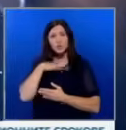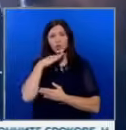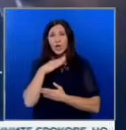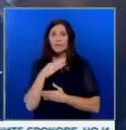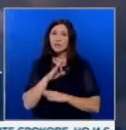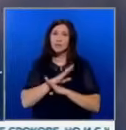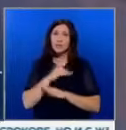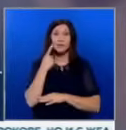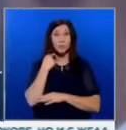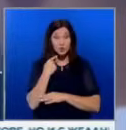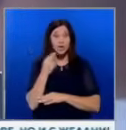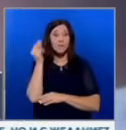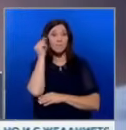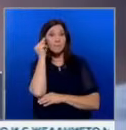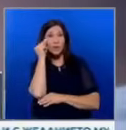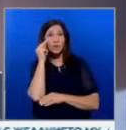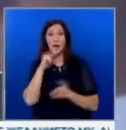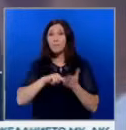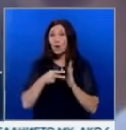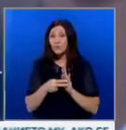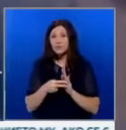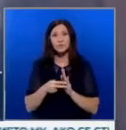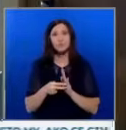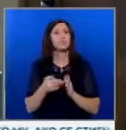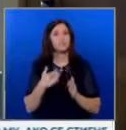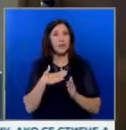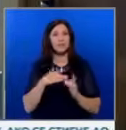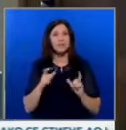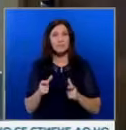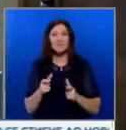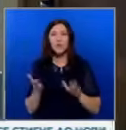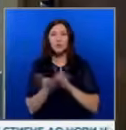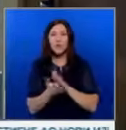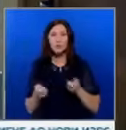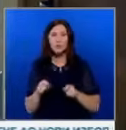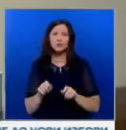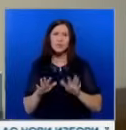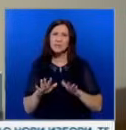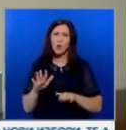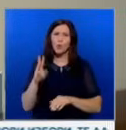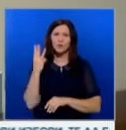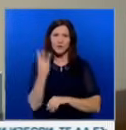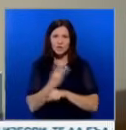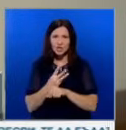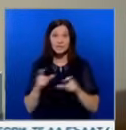загиналите младежи и припомниха плановете им да имат семейство. Делото приключи за около 3 часа. Семействата на Ани и Явро